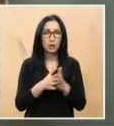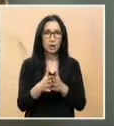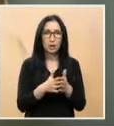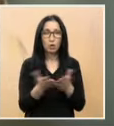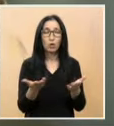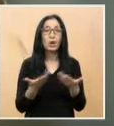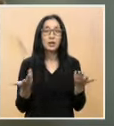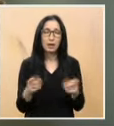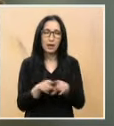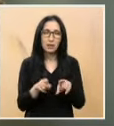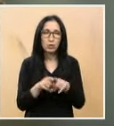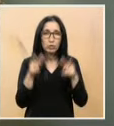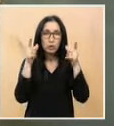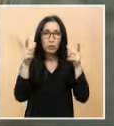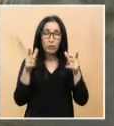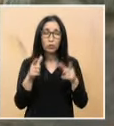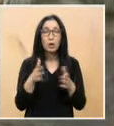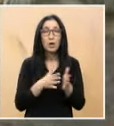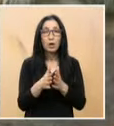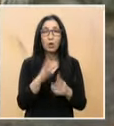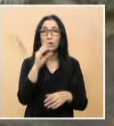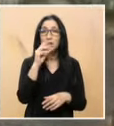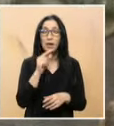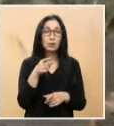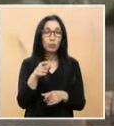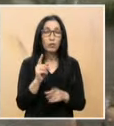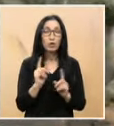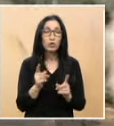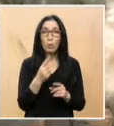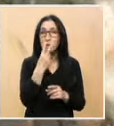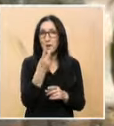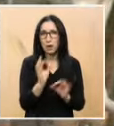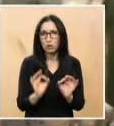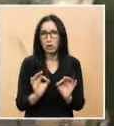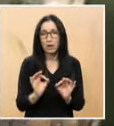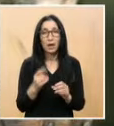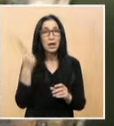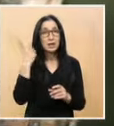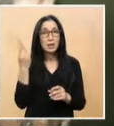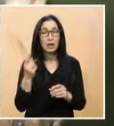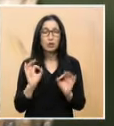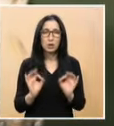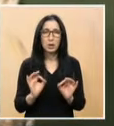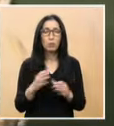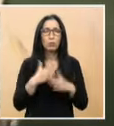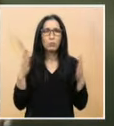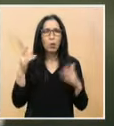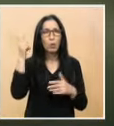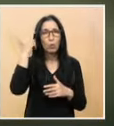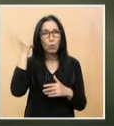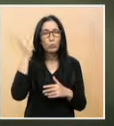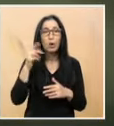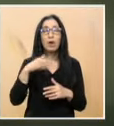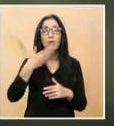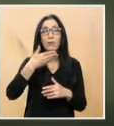по-знаещите хора. Така е и с животните и хората са казали, о, щом това животно изглежда така, значи сигурно е много